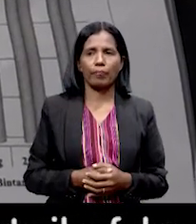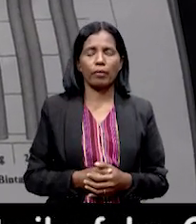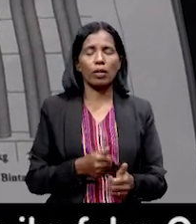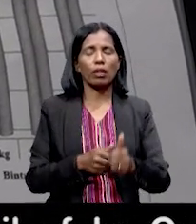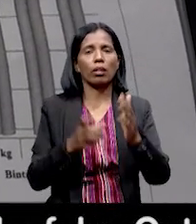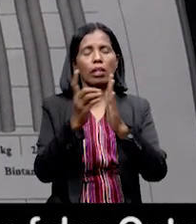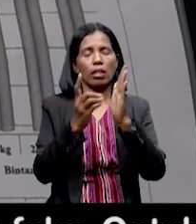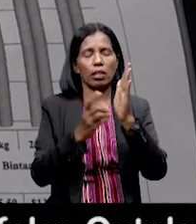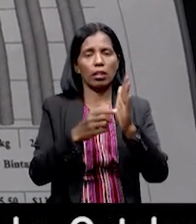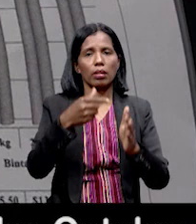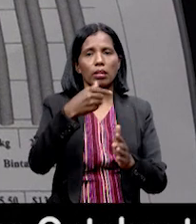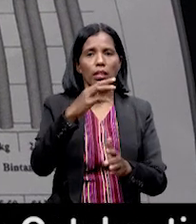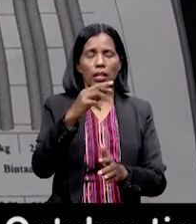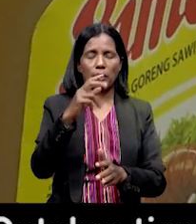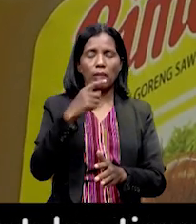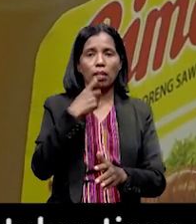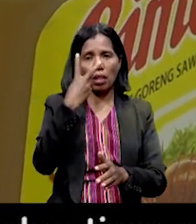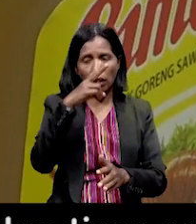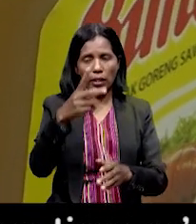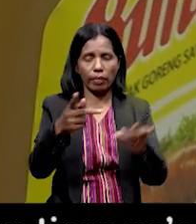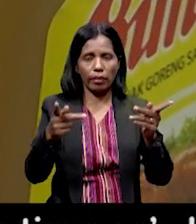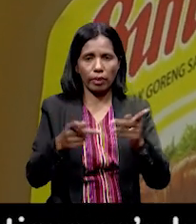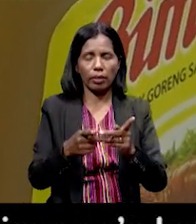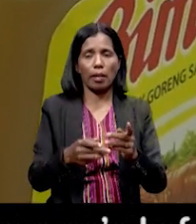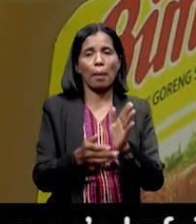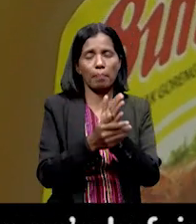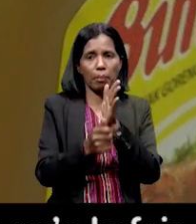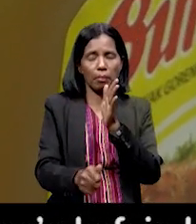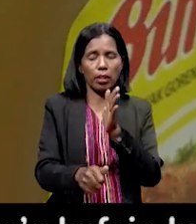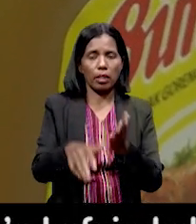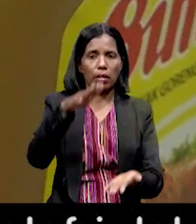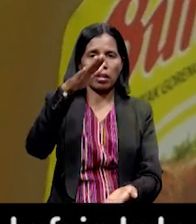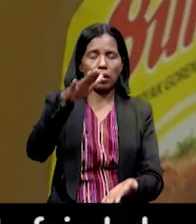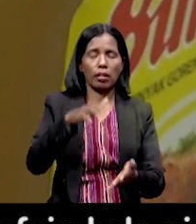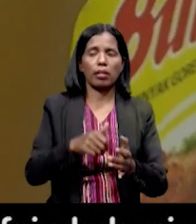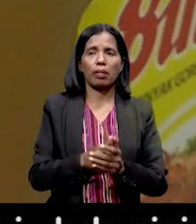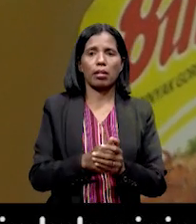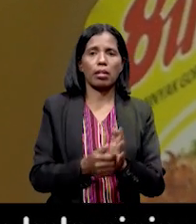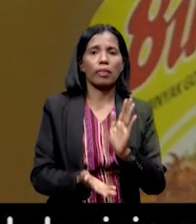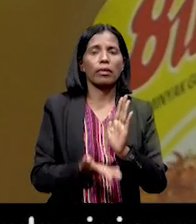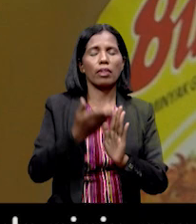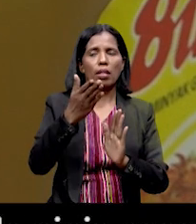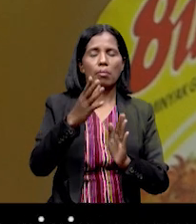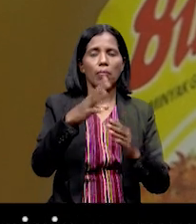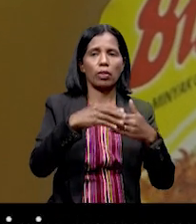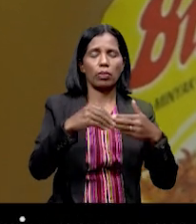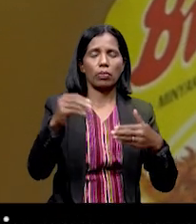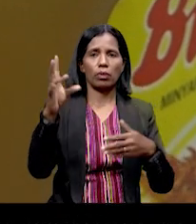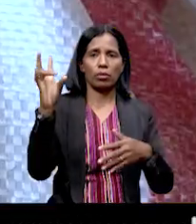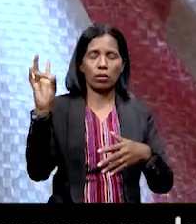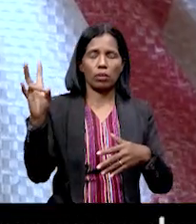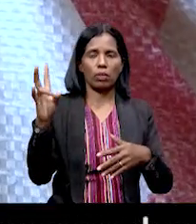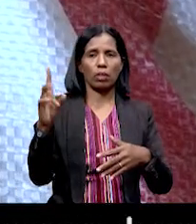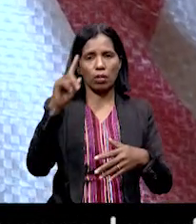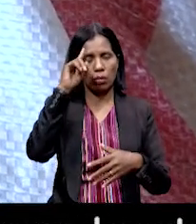nebe zemeng asesa iha terenu hatudu mina litru 5 ho marka bimoli sae ba dolar hitu sentavo